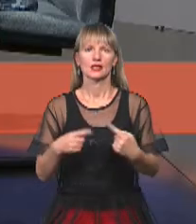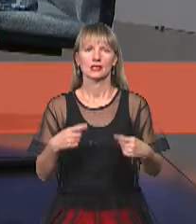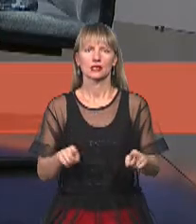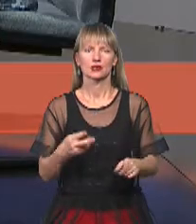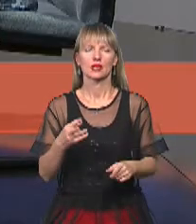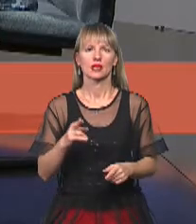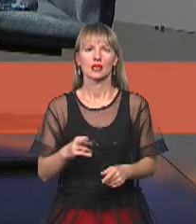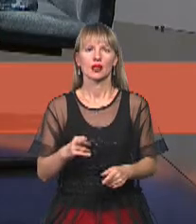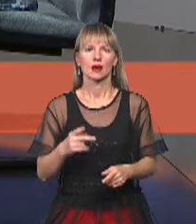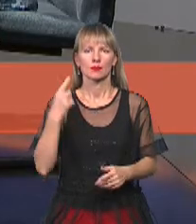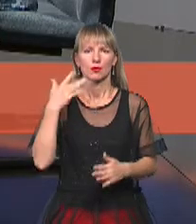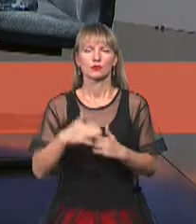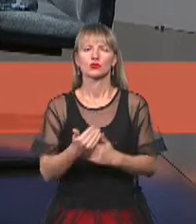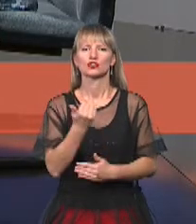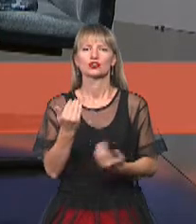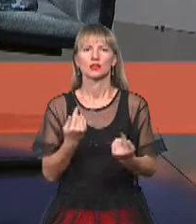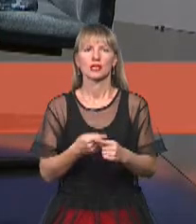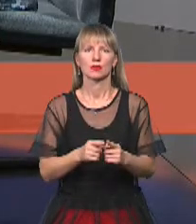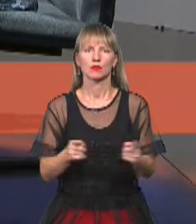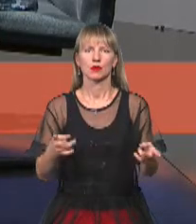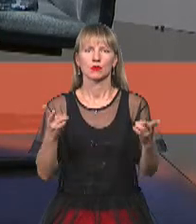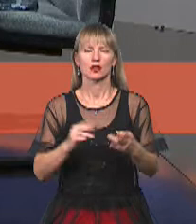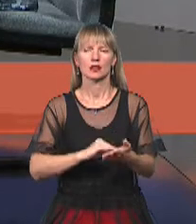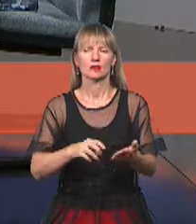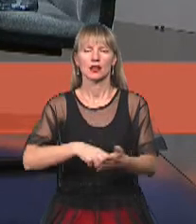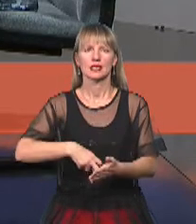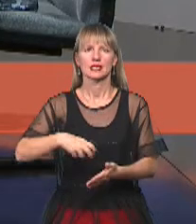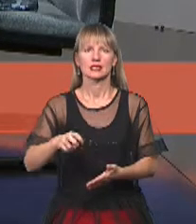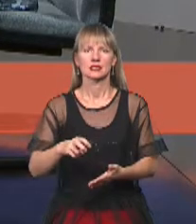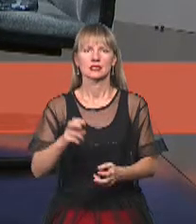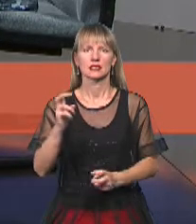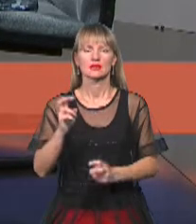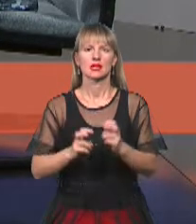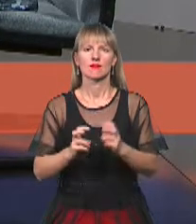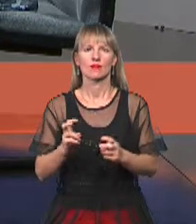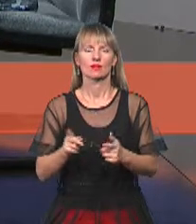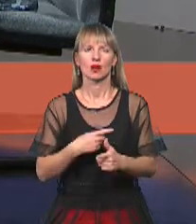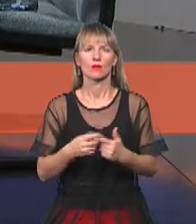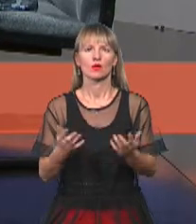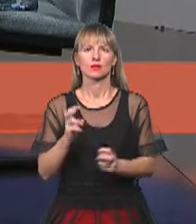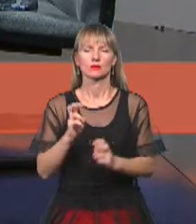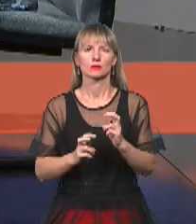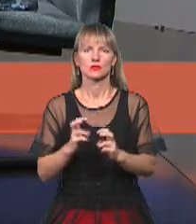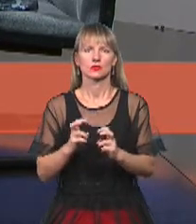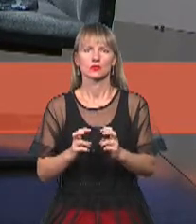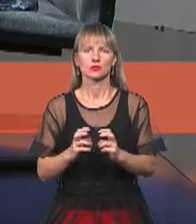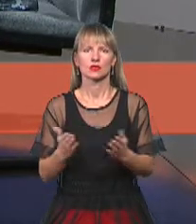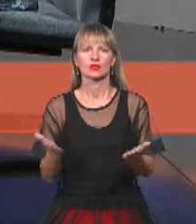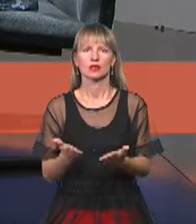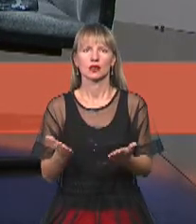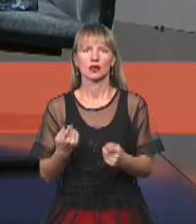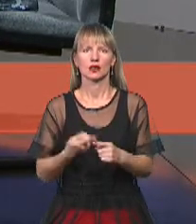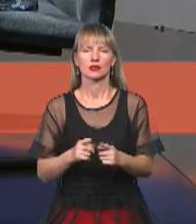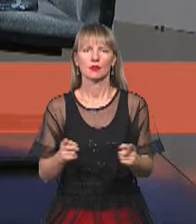для з'ясування, чиї ці мережі, потрібно написати листа там, завод або якесь підприємство, яке